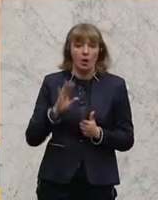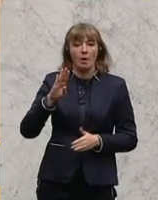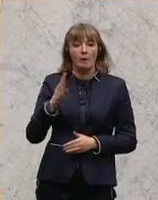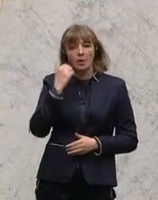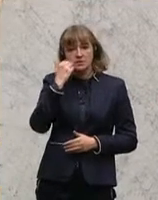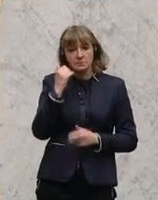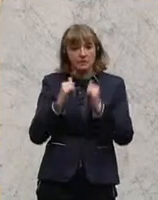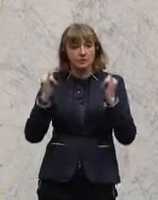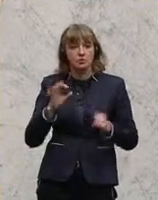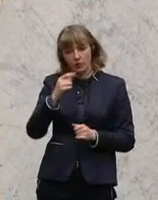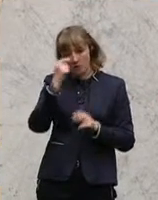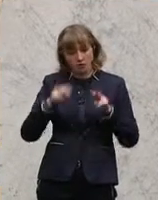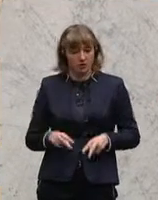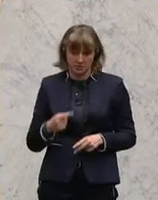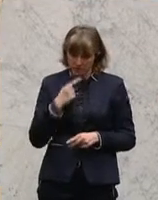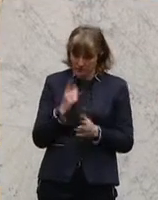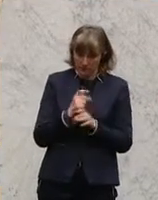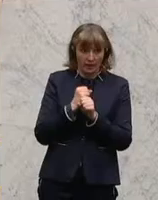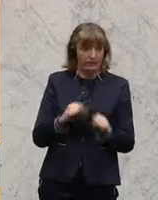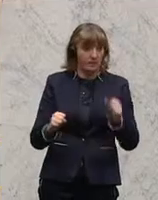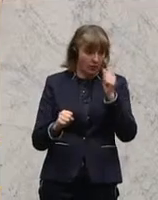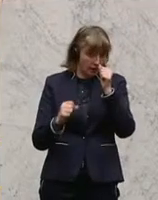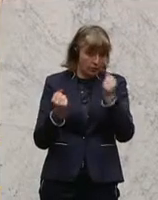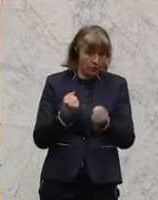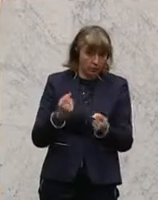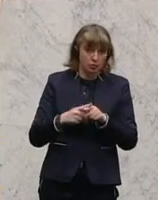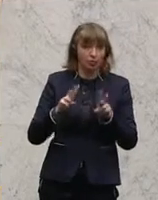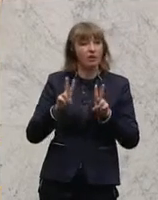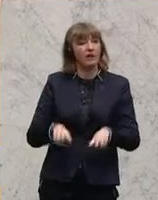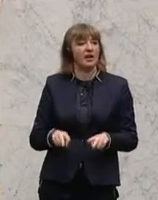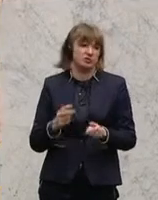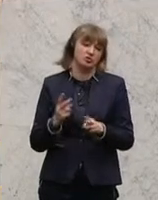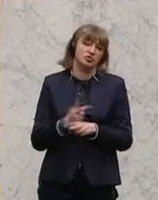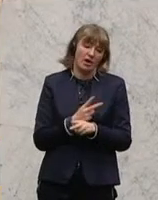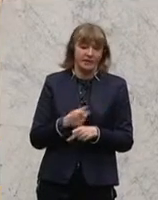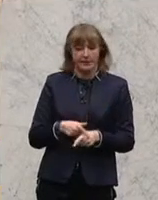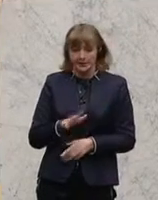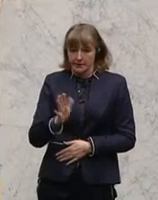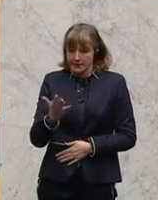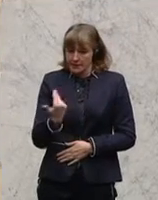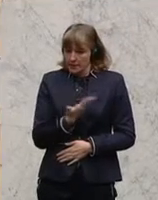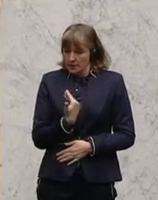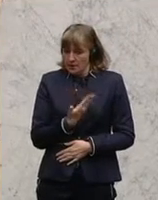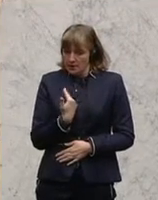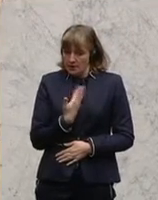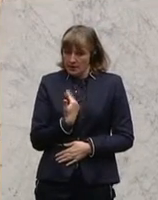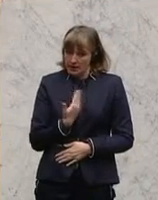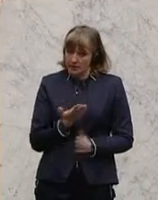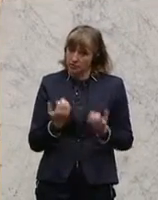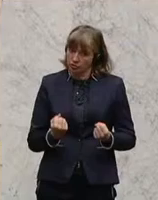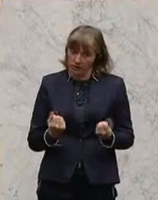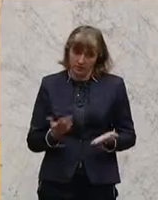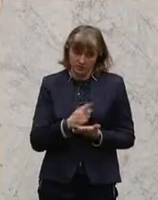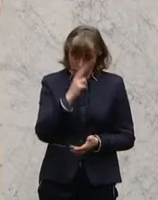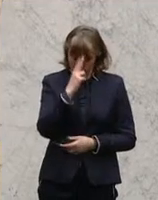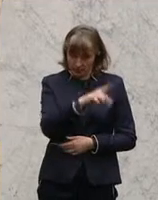Boltzmann-Institut für Menschenrechte: Ist aus demokratiepolitischer und rechtsstaatlicher Sicht höchst bedenklich. Ich könnte eine weitere Lesung durchführen. Sie